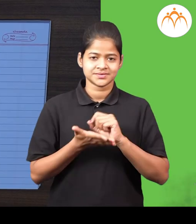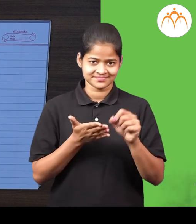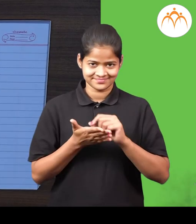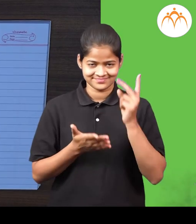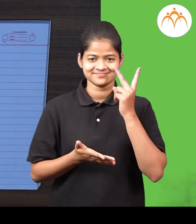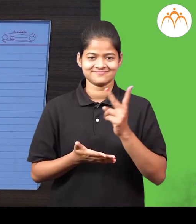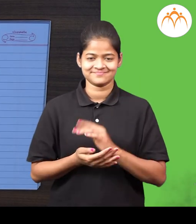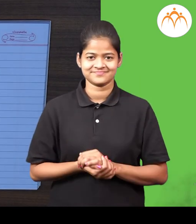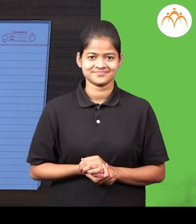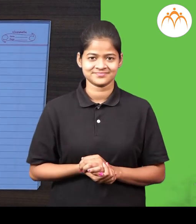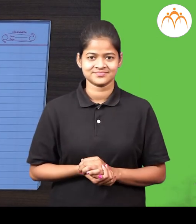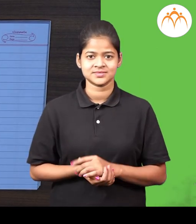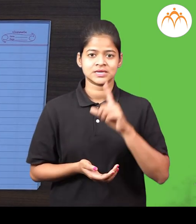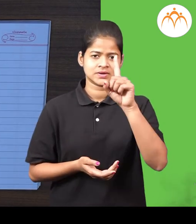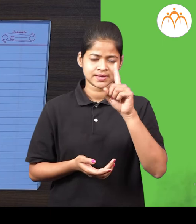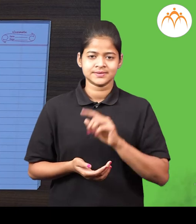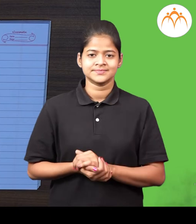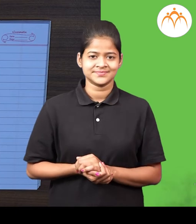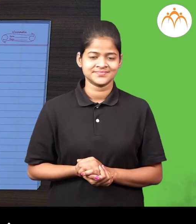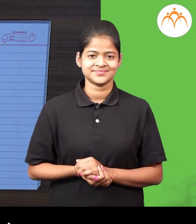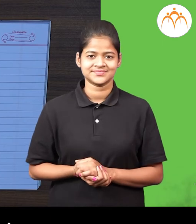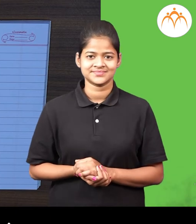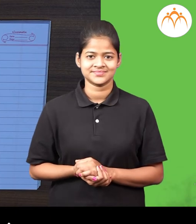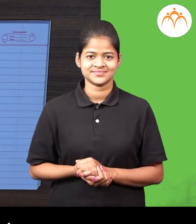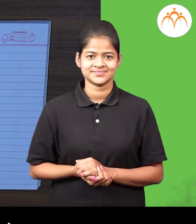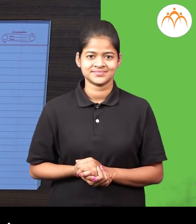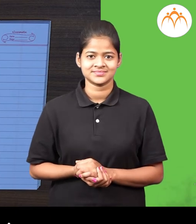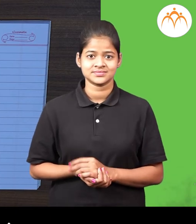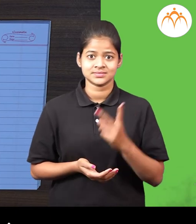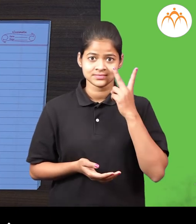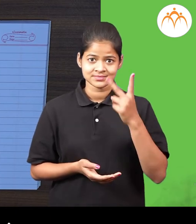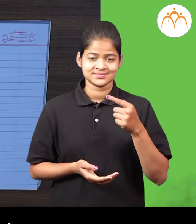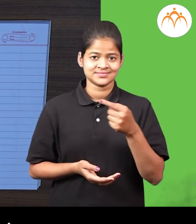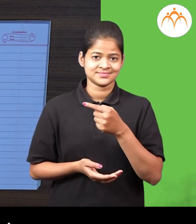अंक एक असा कड़ है चा हाँ?